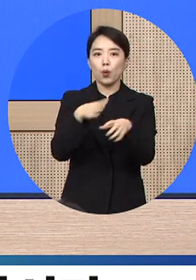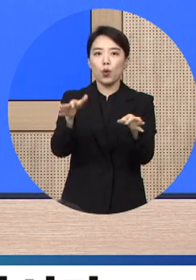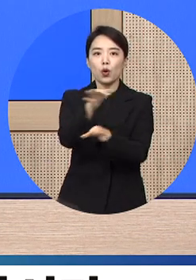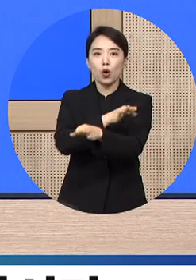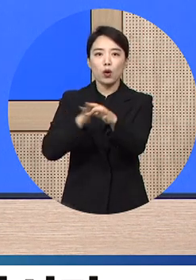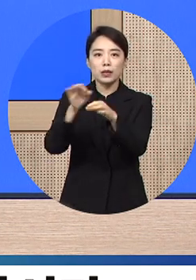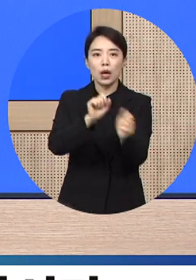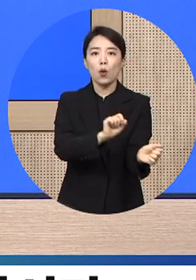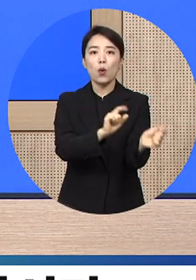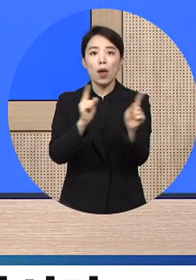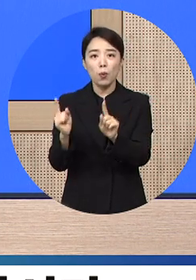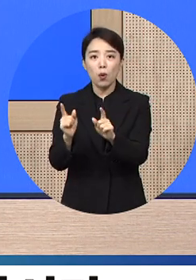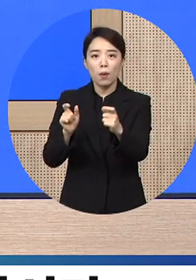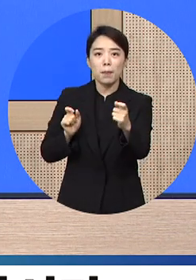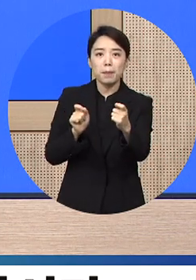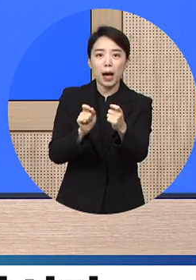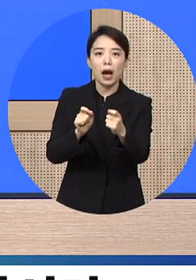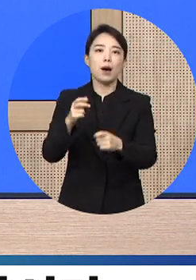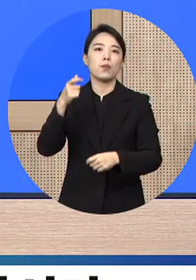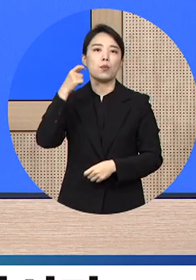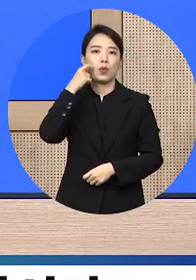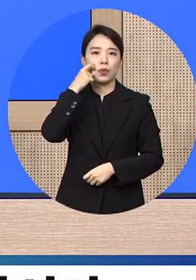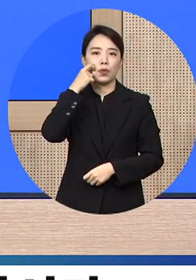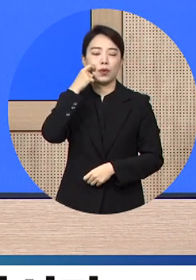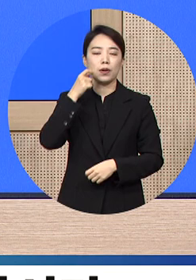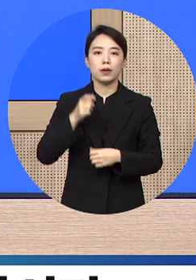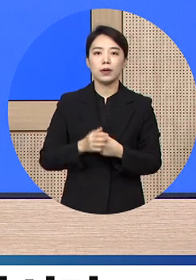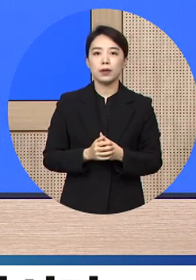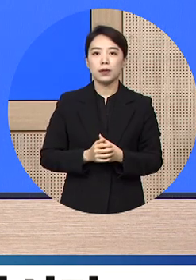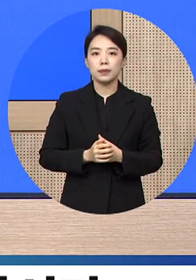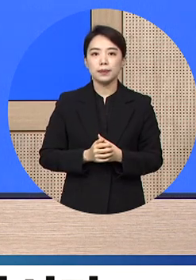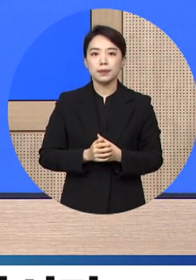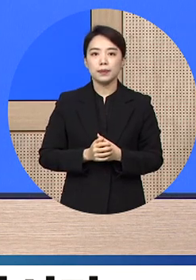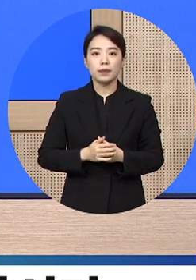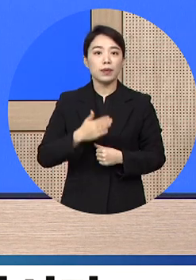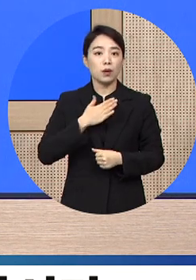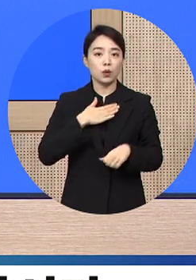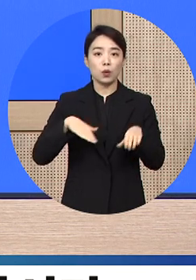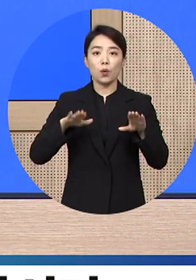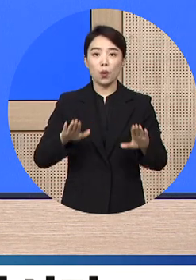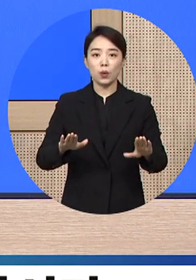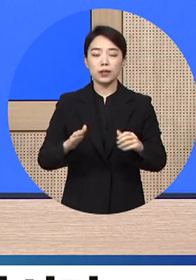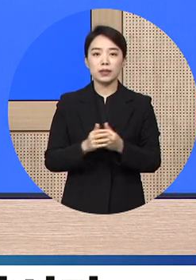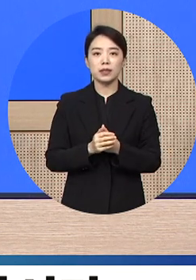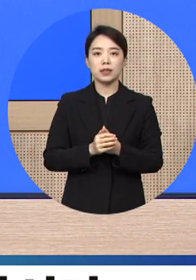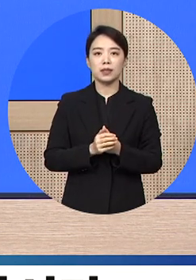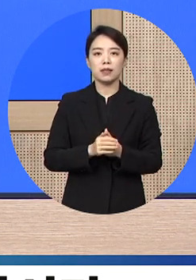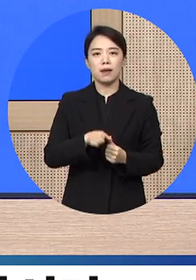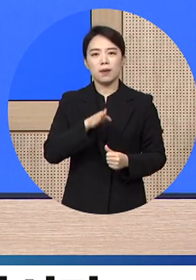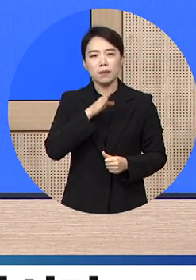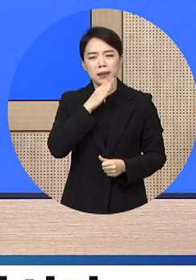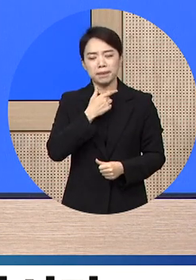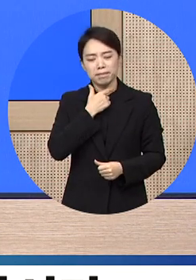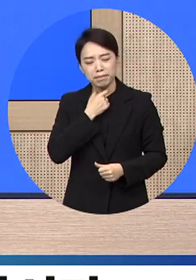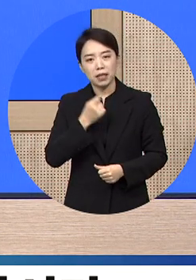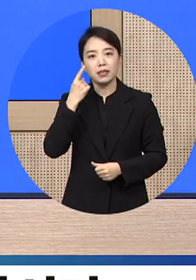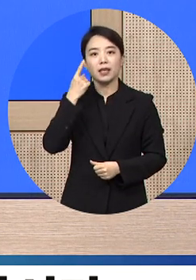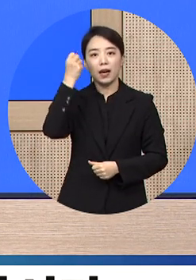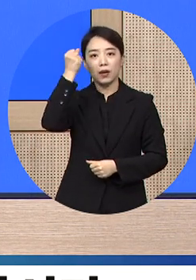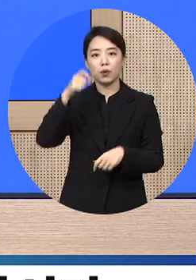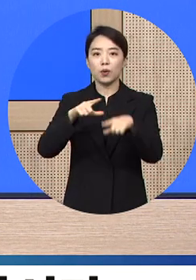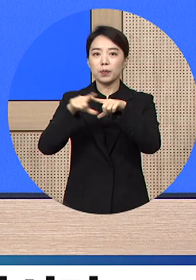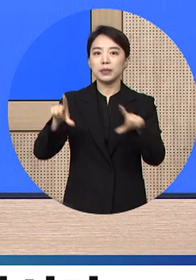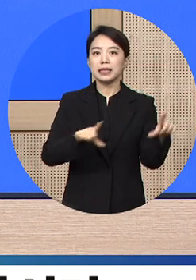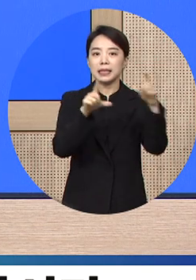향해 한 발짝도 떼지 못할 것입니다. 저는 오늘 절박한 심정으로 민생